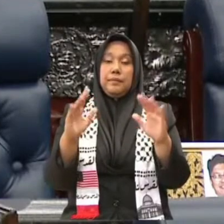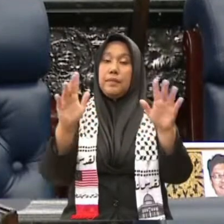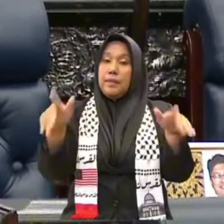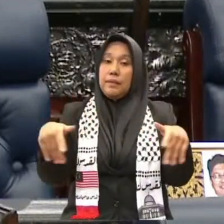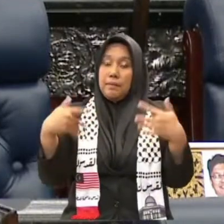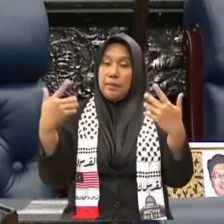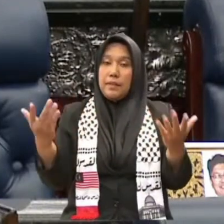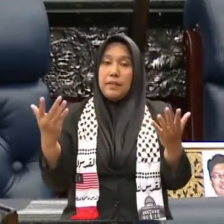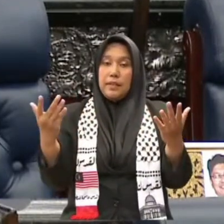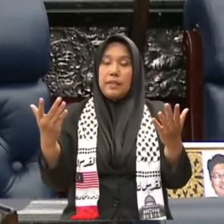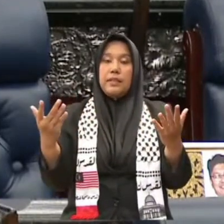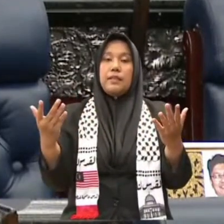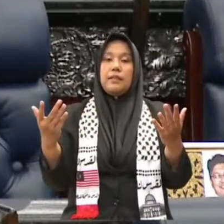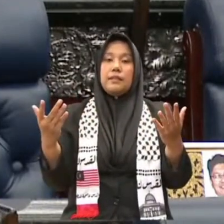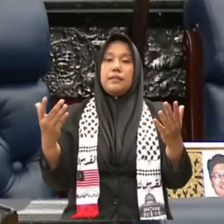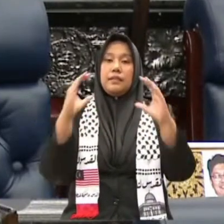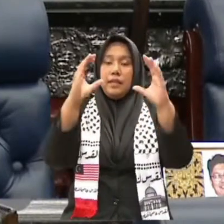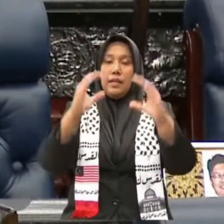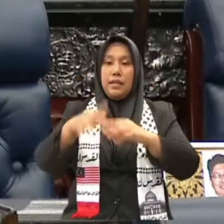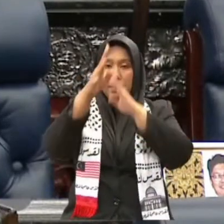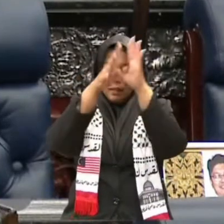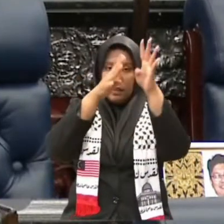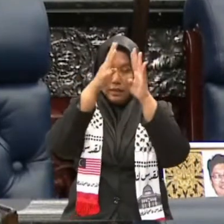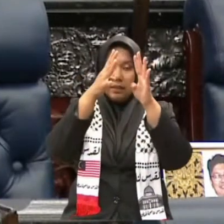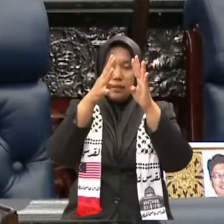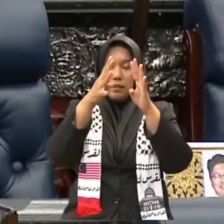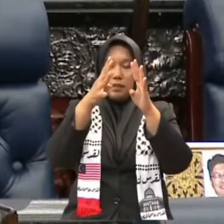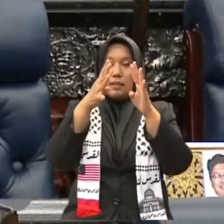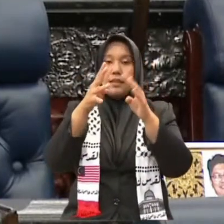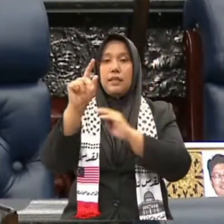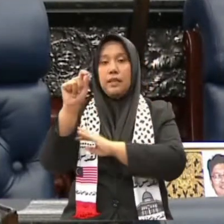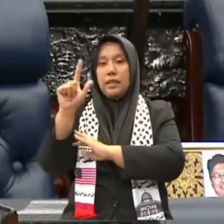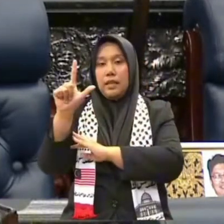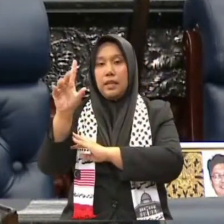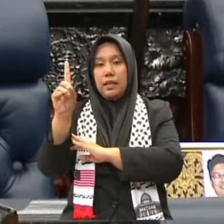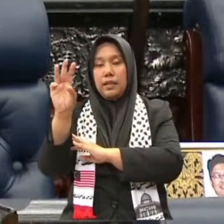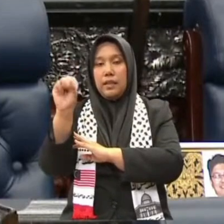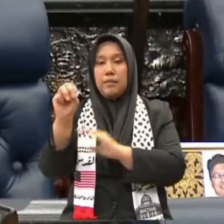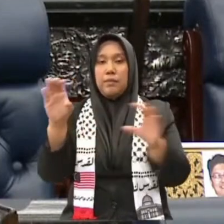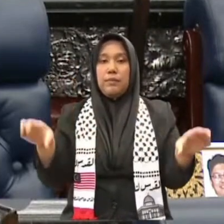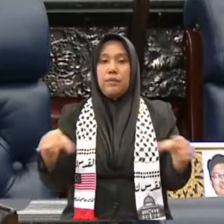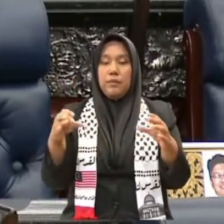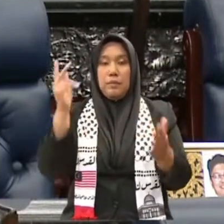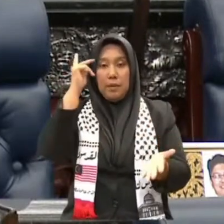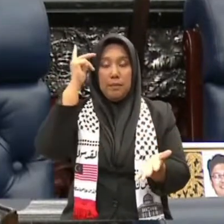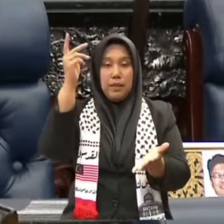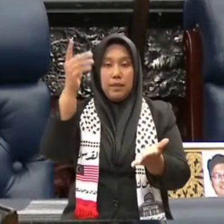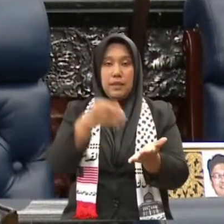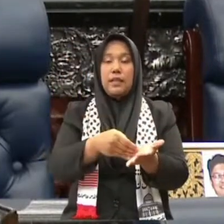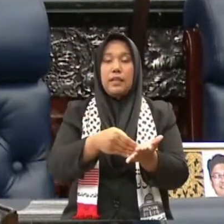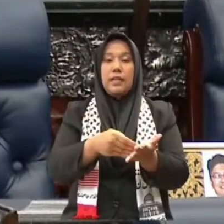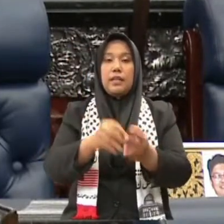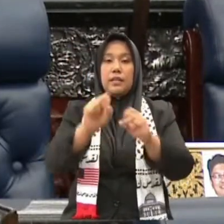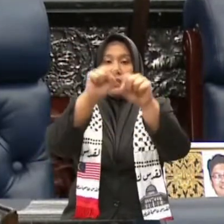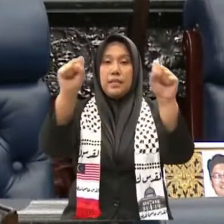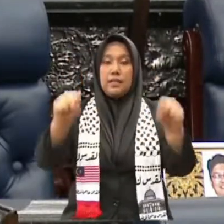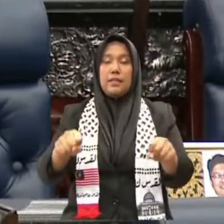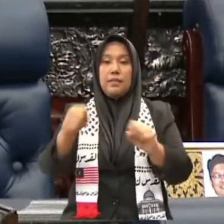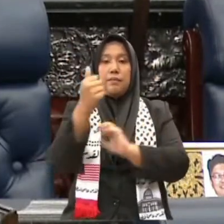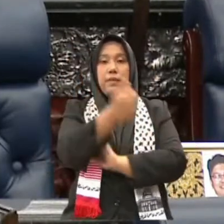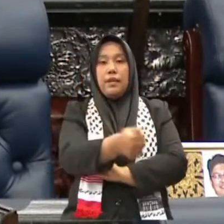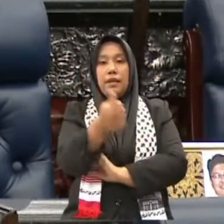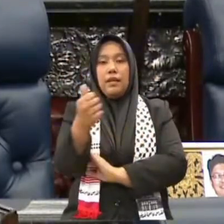pendekatan kreatif yang dilakukan oleh pihak TLDM dengan memperkenalkan sistem yang satu alat